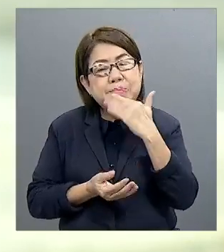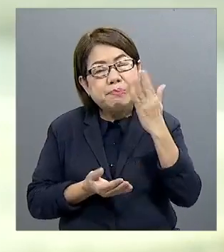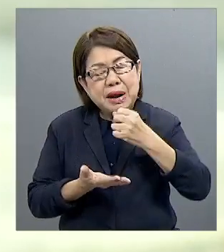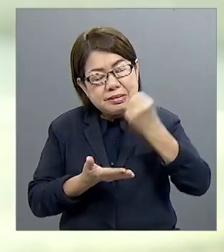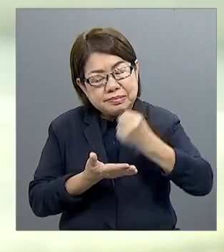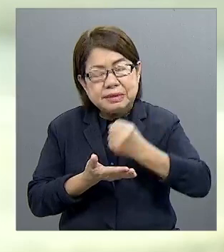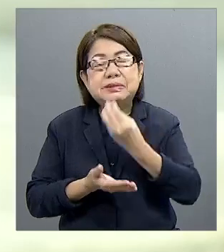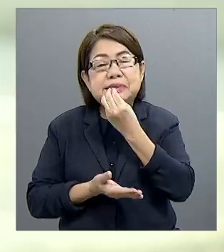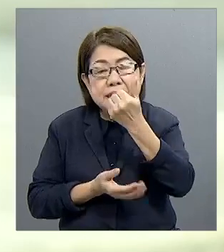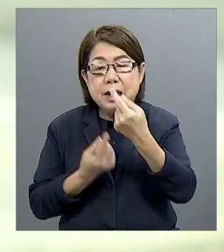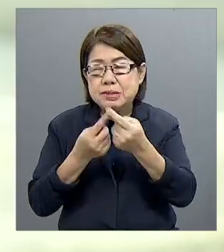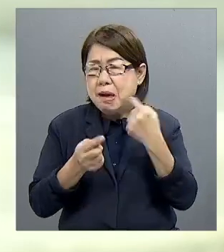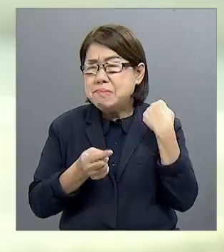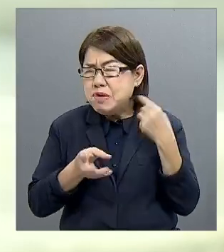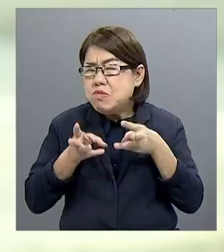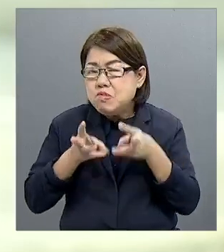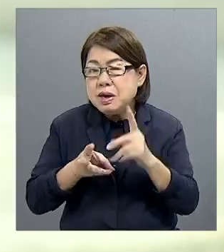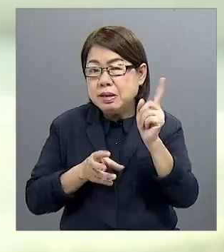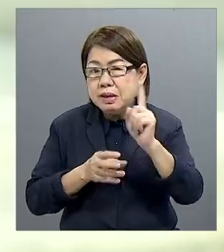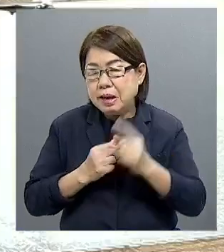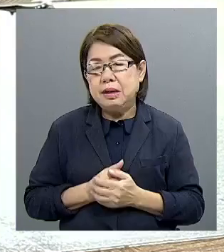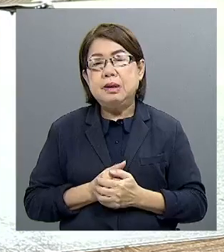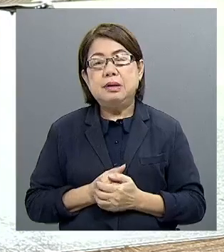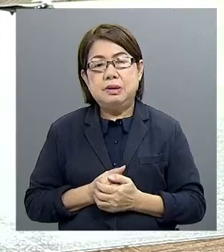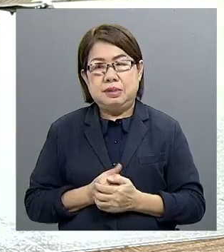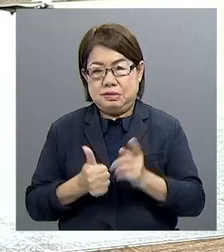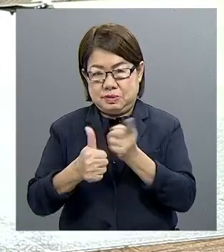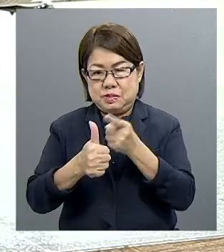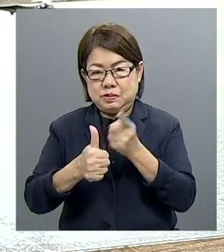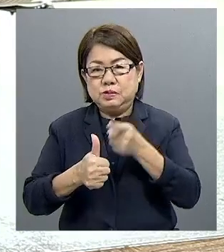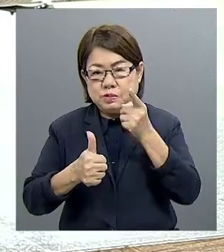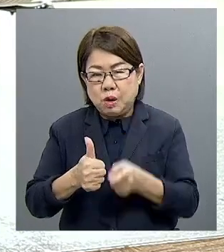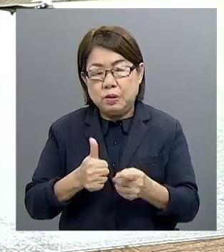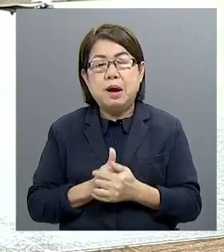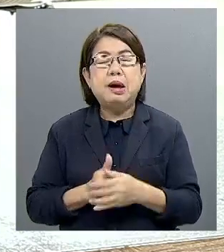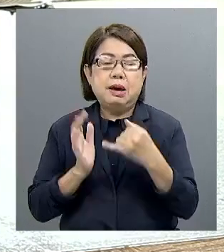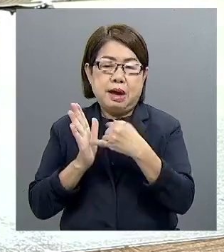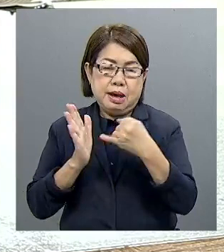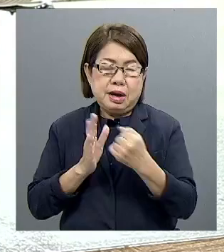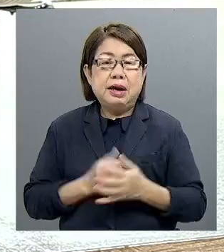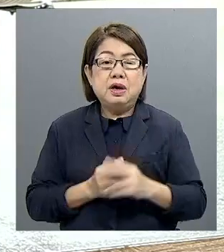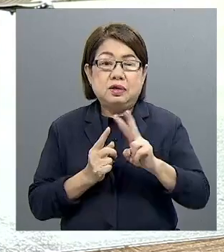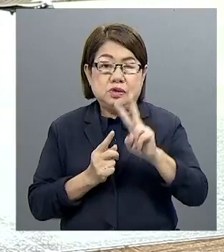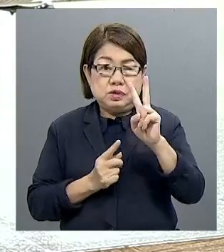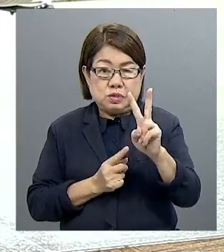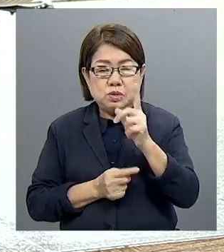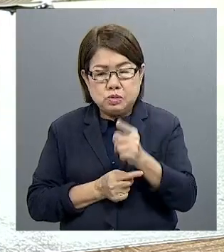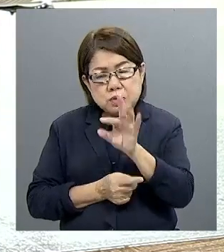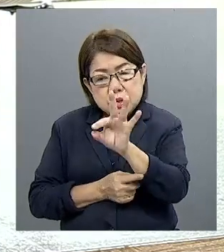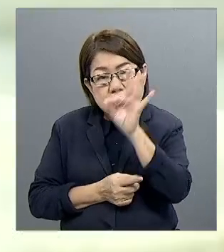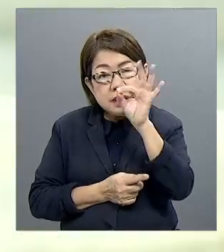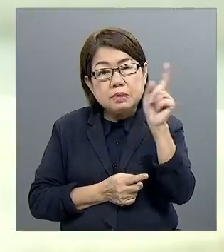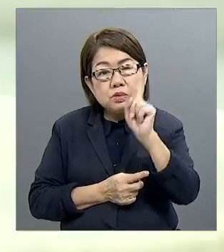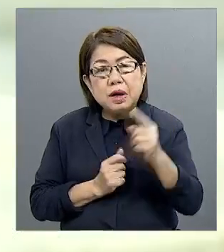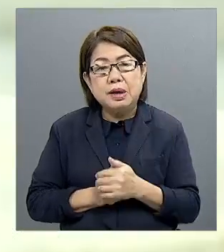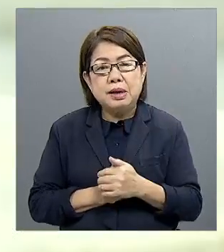คอยู่นั่นก็คือว่าเราอาจจะต้องทำให้มัน1ย่อยง่ายขึ้นนะครับ2เราจะต้องเลือกแมทช์หรือว่าเลือกจับคู่กันให้ถูกม